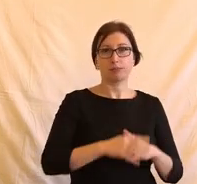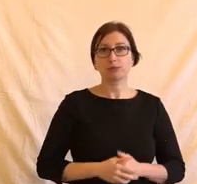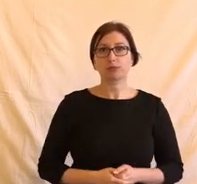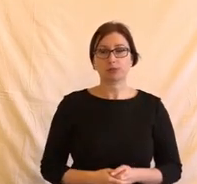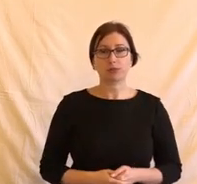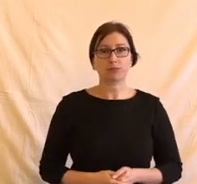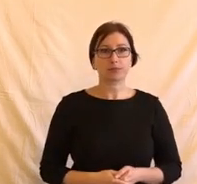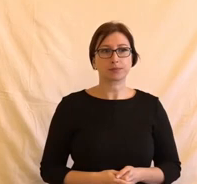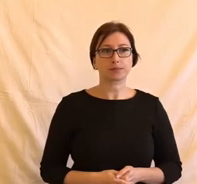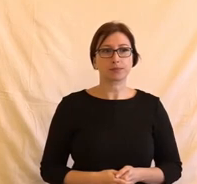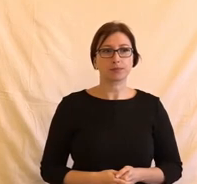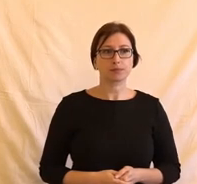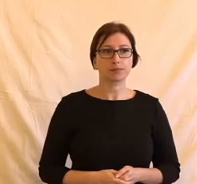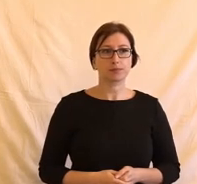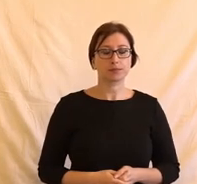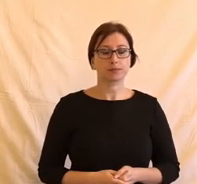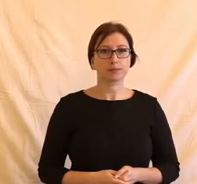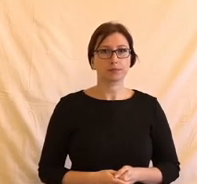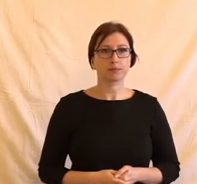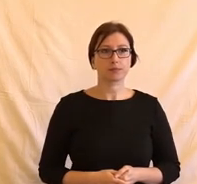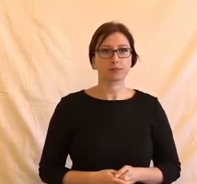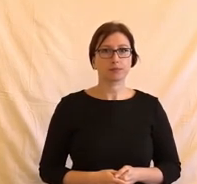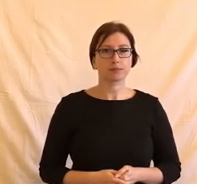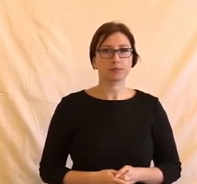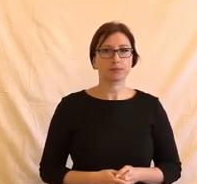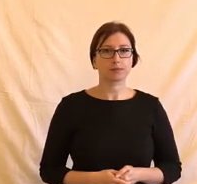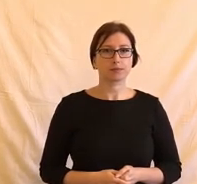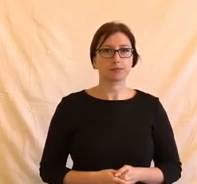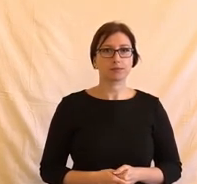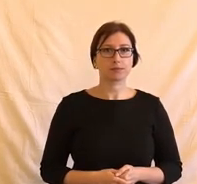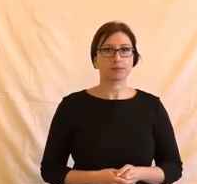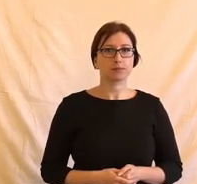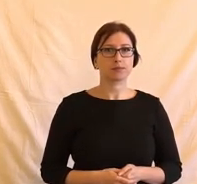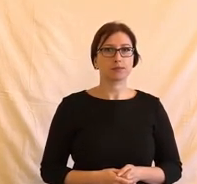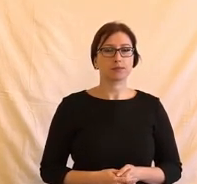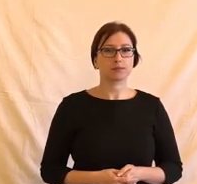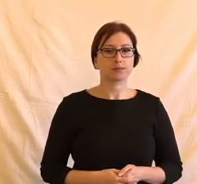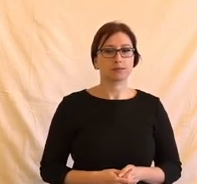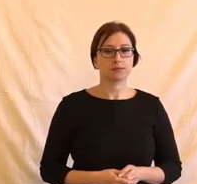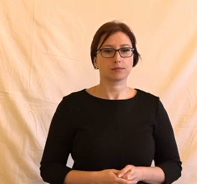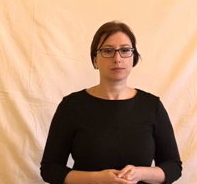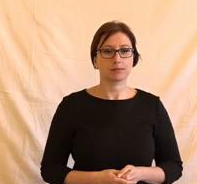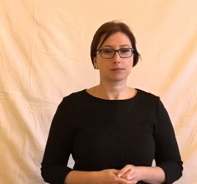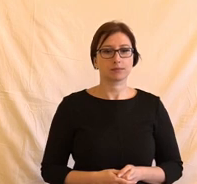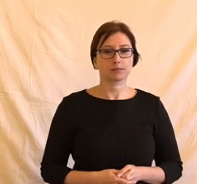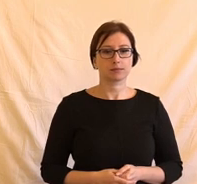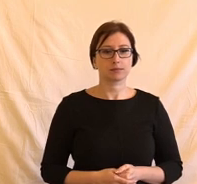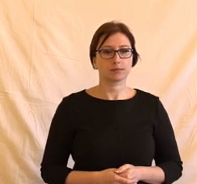As you can see from the numbers on the screen, Norway is right now at